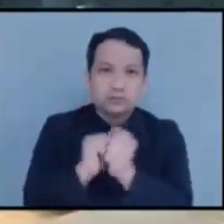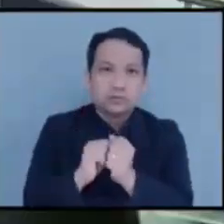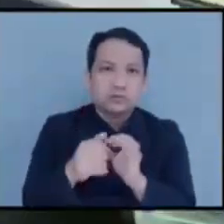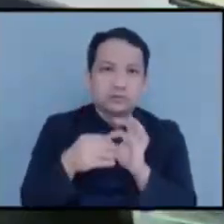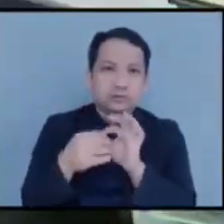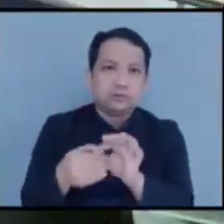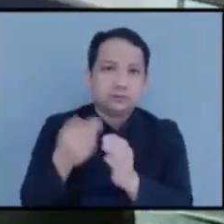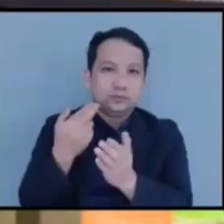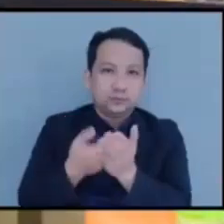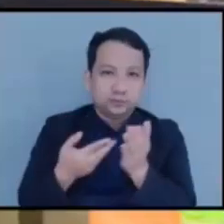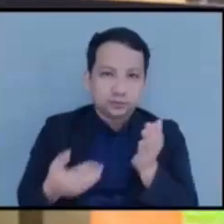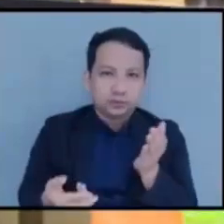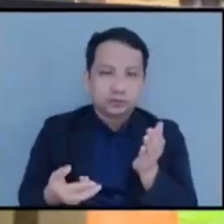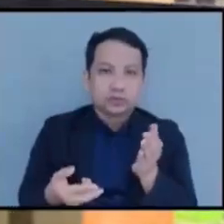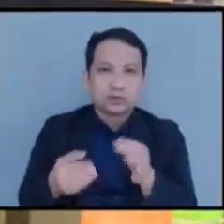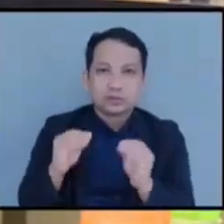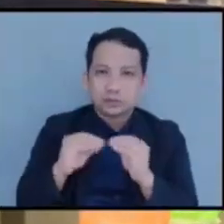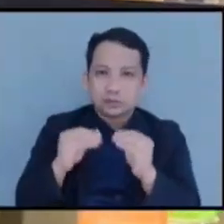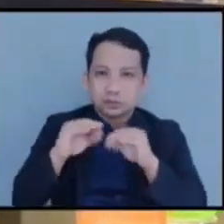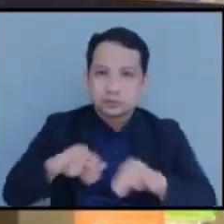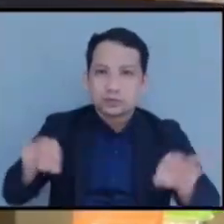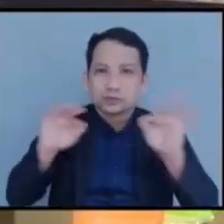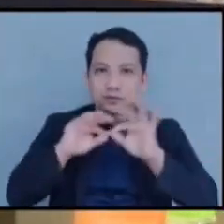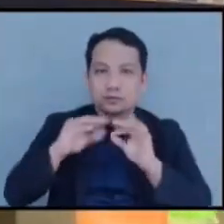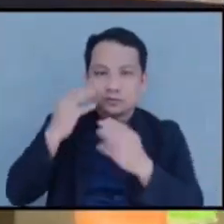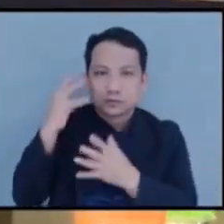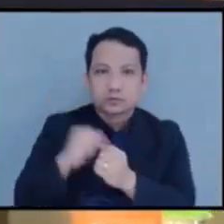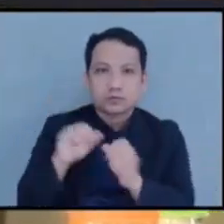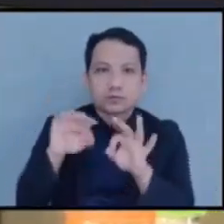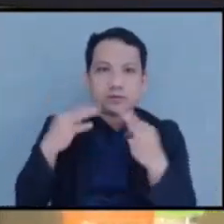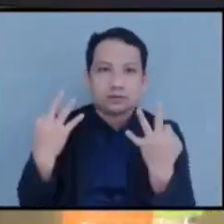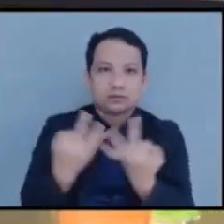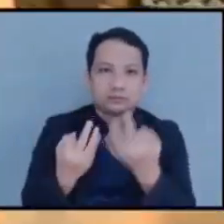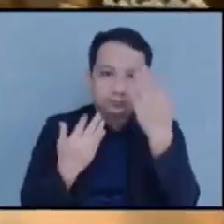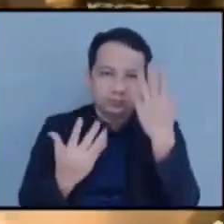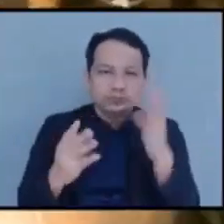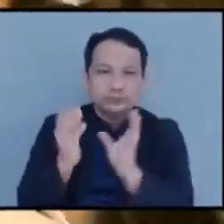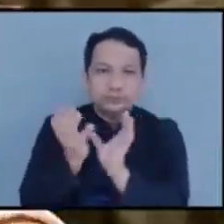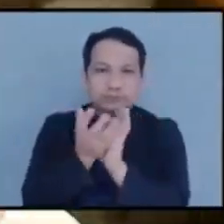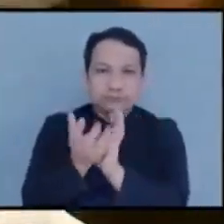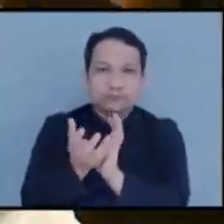resources at mas lalong makinabang ang kanilang pamilya, komunidad at ang ating bansa.